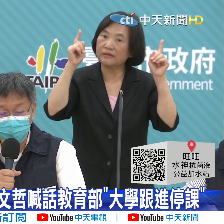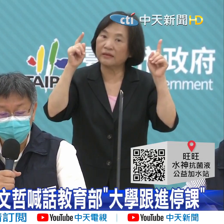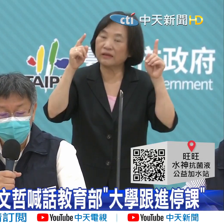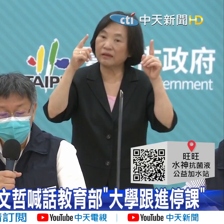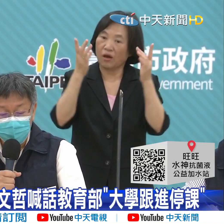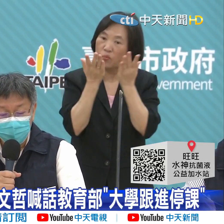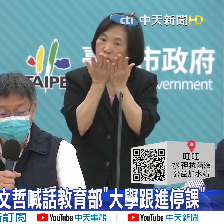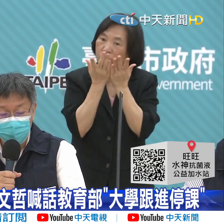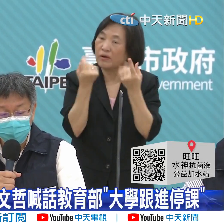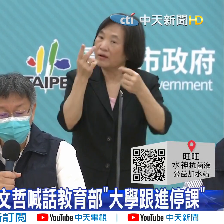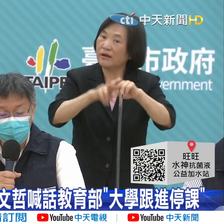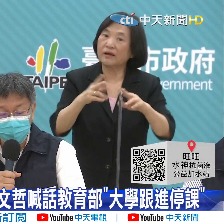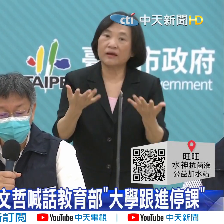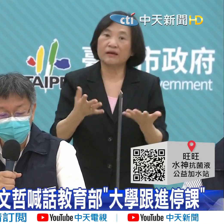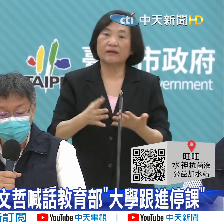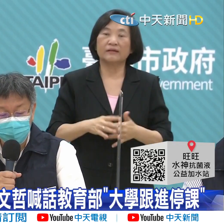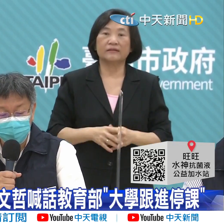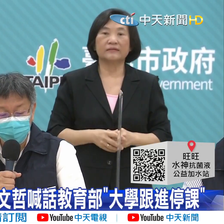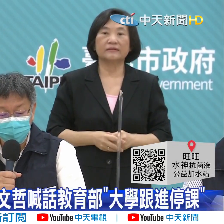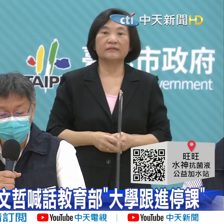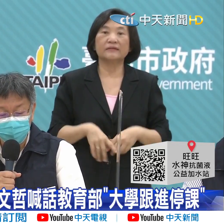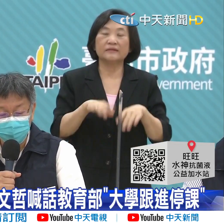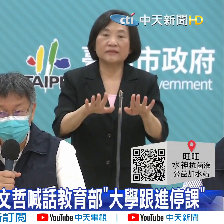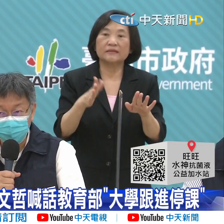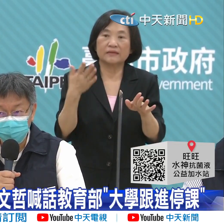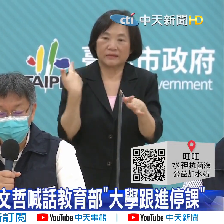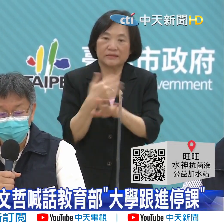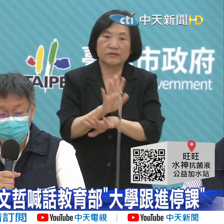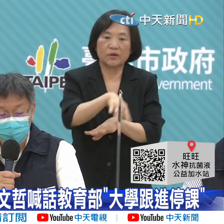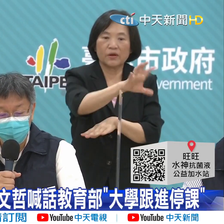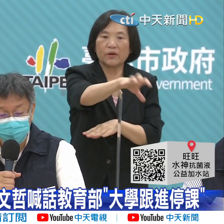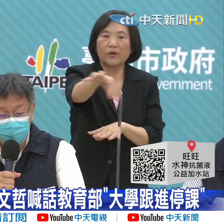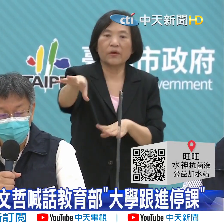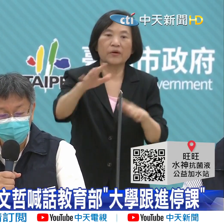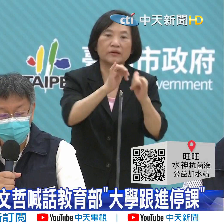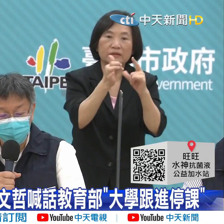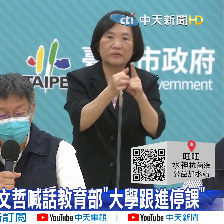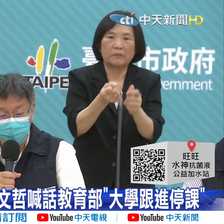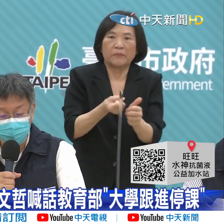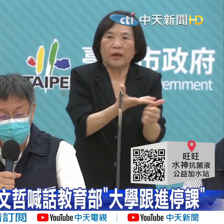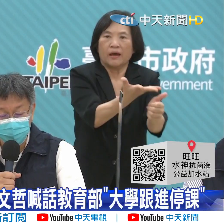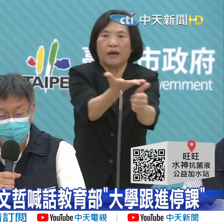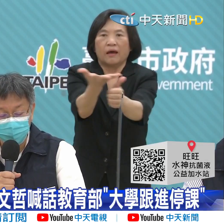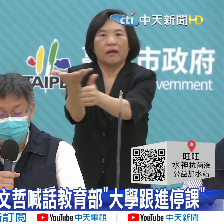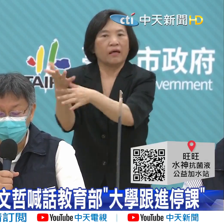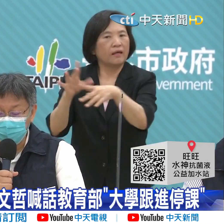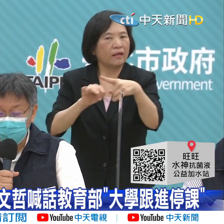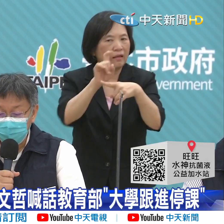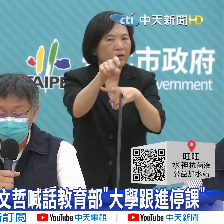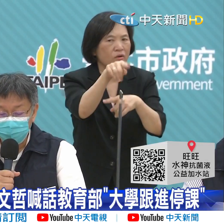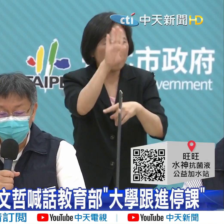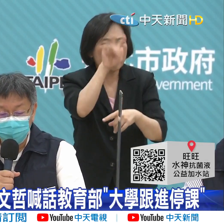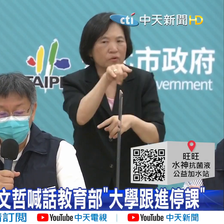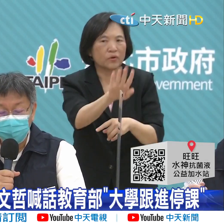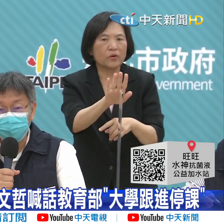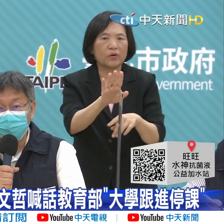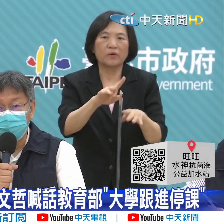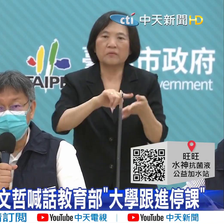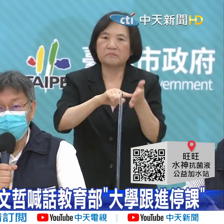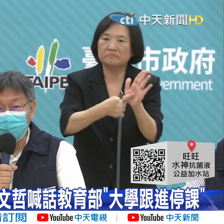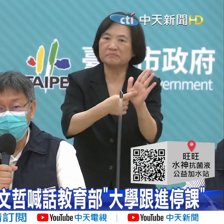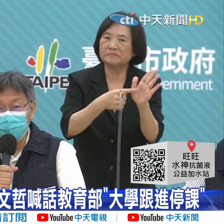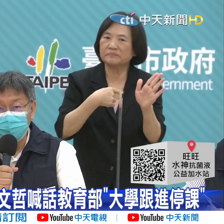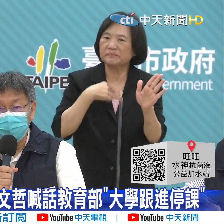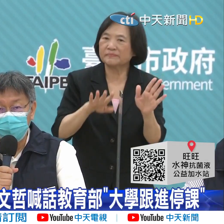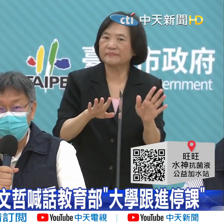课了。另外，既然已经在某些地区社区的感染率达到10%、10%的，其实我们应该要进